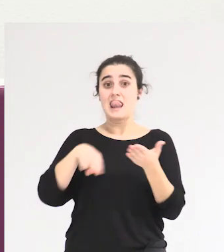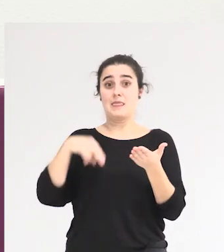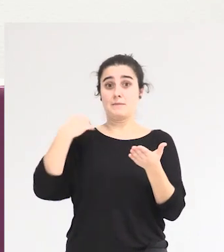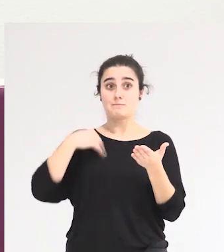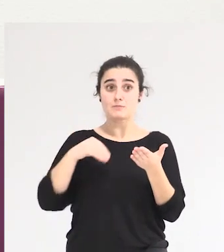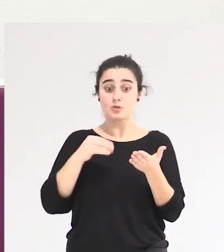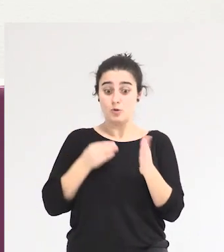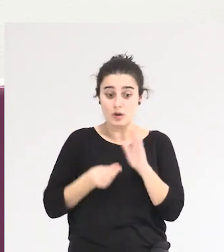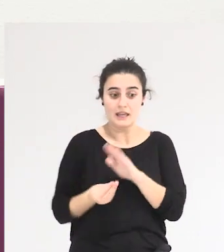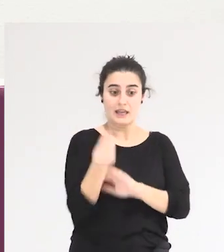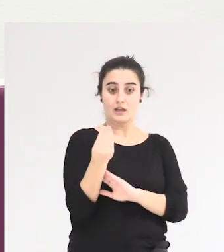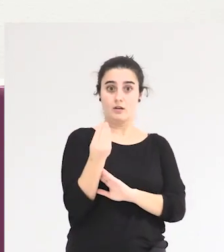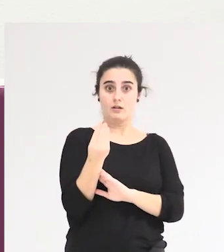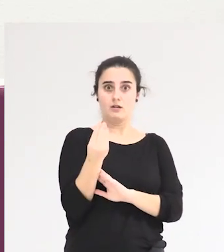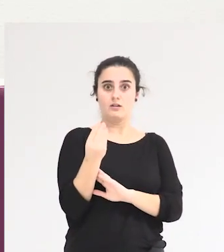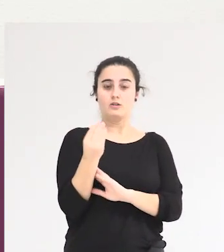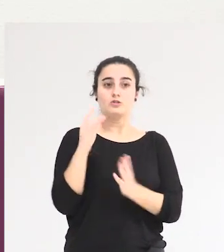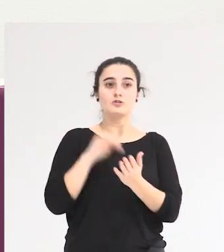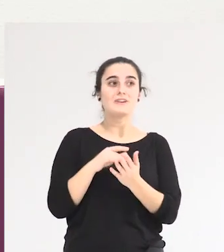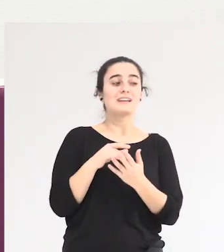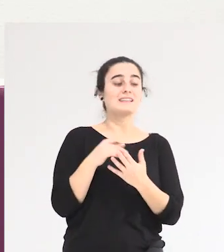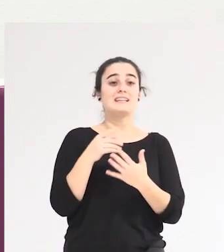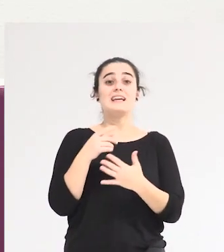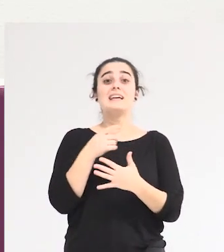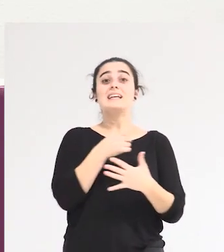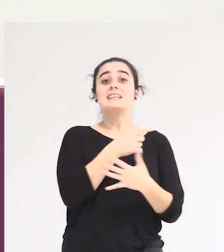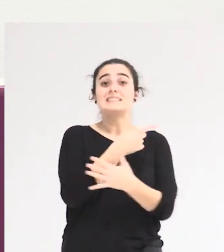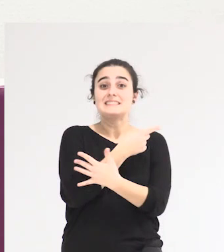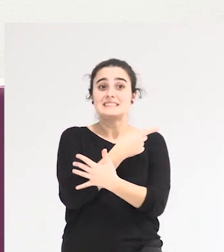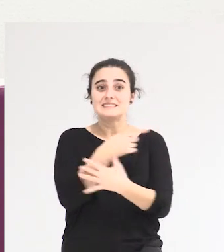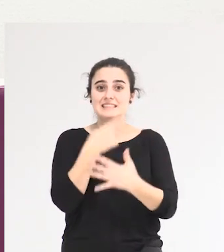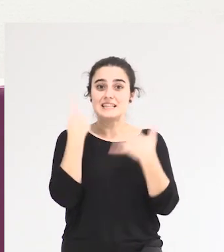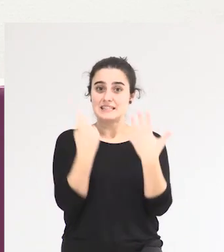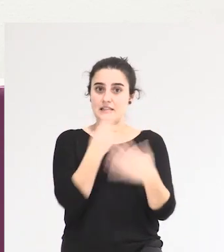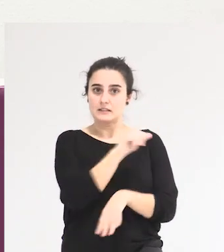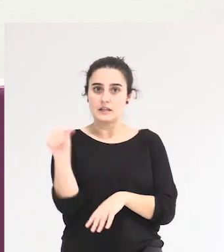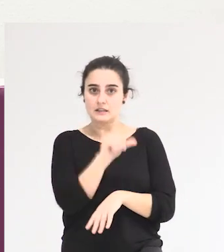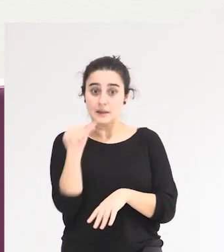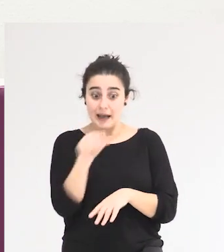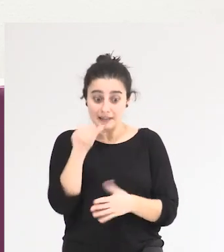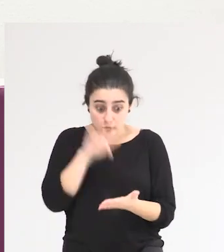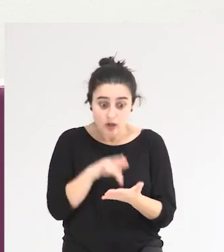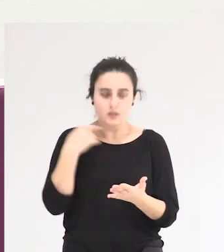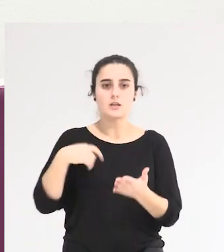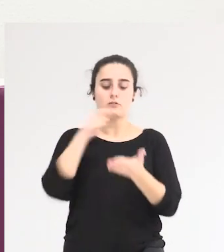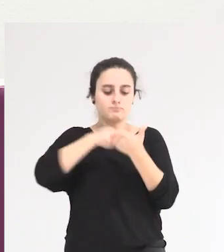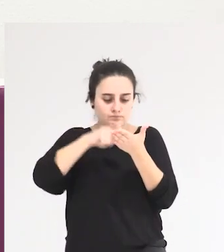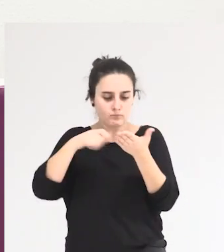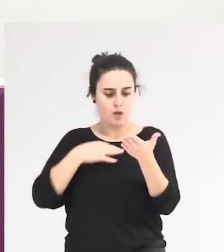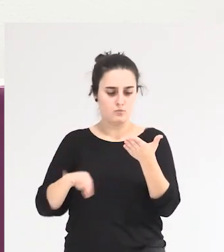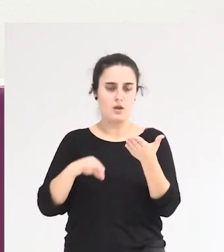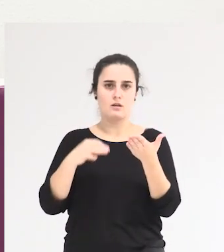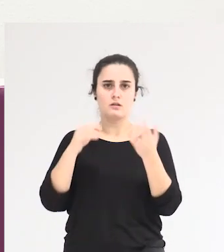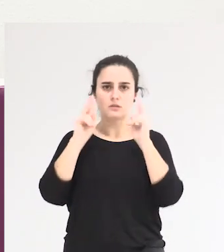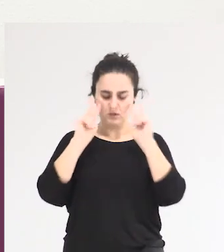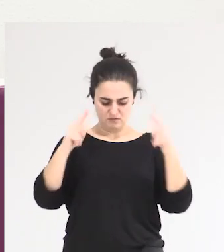txikiak, bigarrenak, gainera, 6 aste zituenean idazteko kapaza zela, ba, bere buruaren ganako